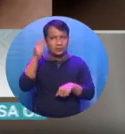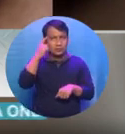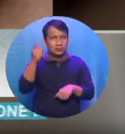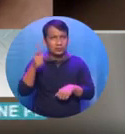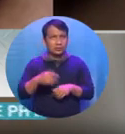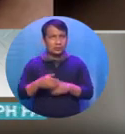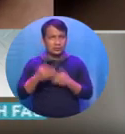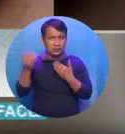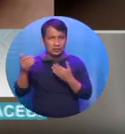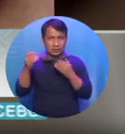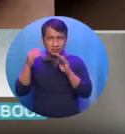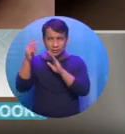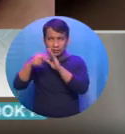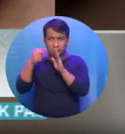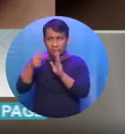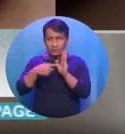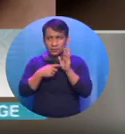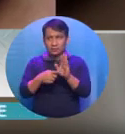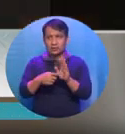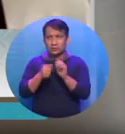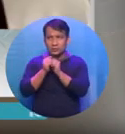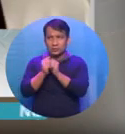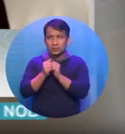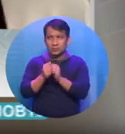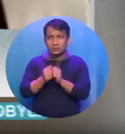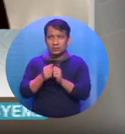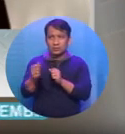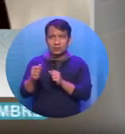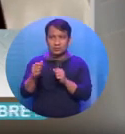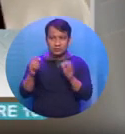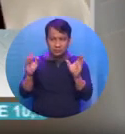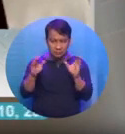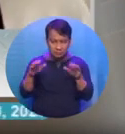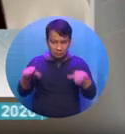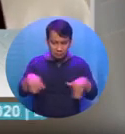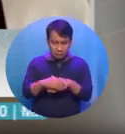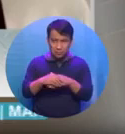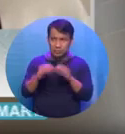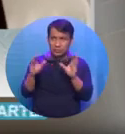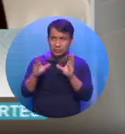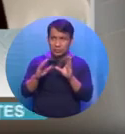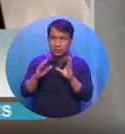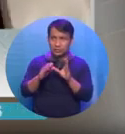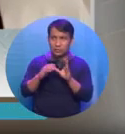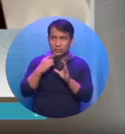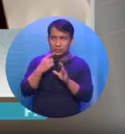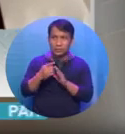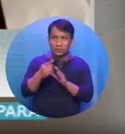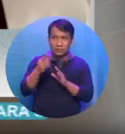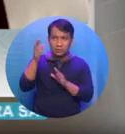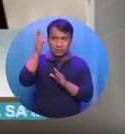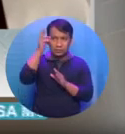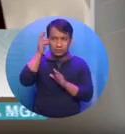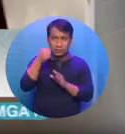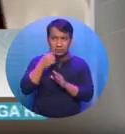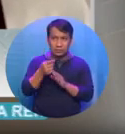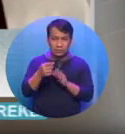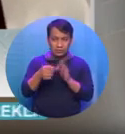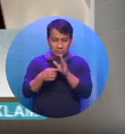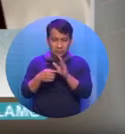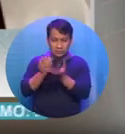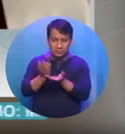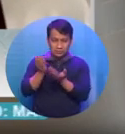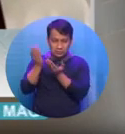ko eh. Na yung video na yan, kasama yung marriage certificate niya rito kay Mr. Rodel Cisneros, isusumiti sa